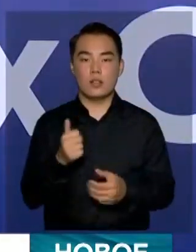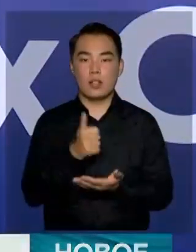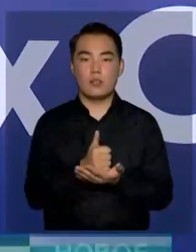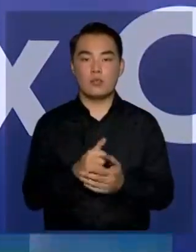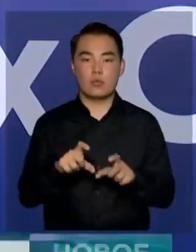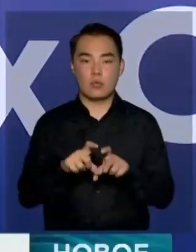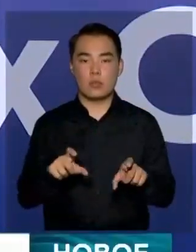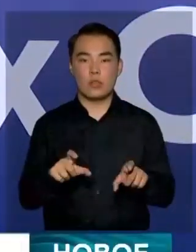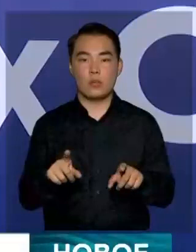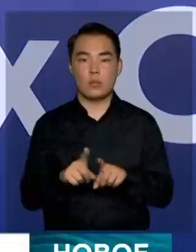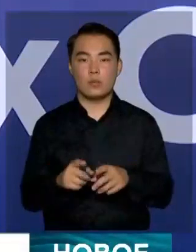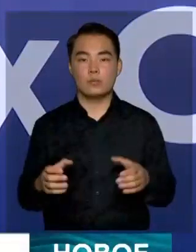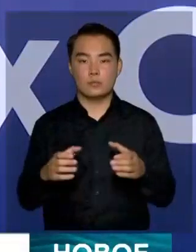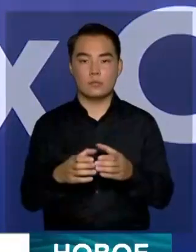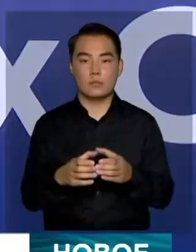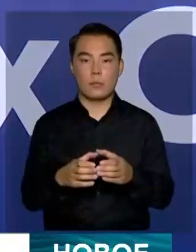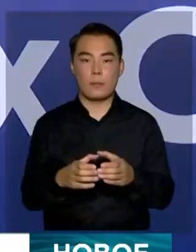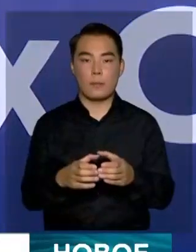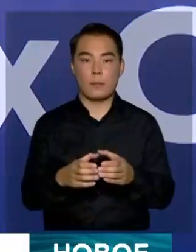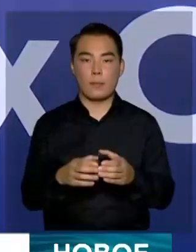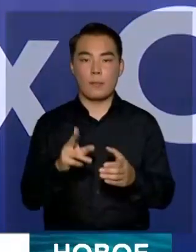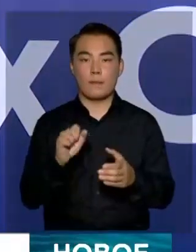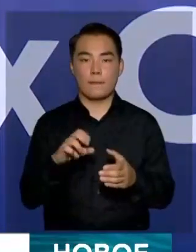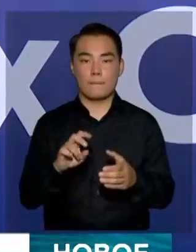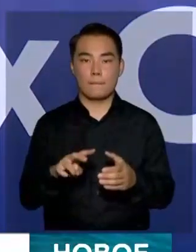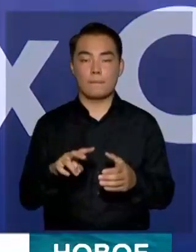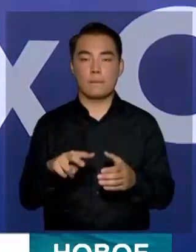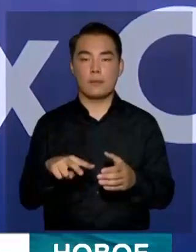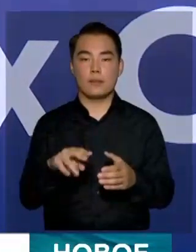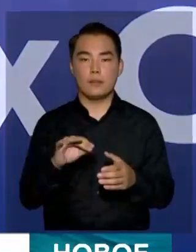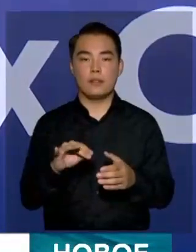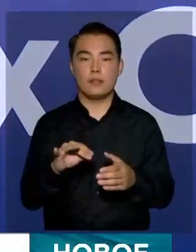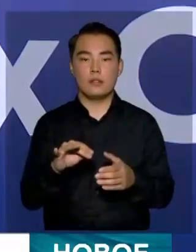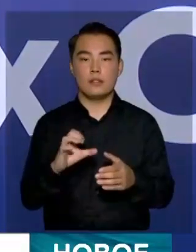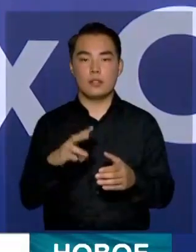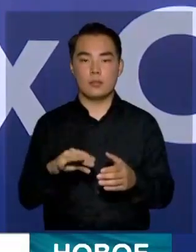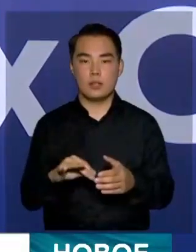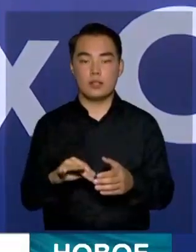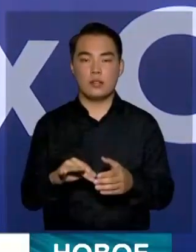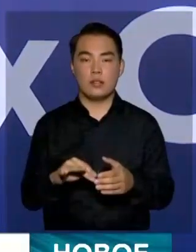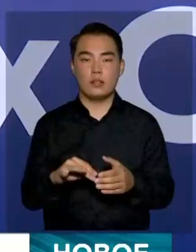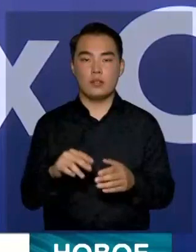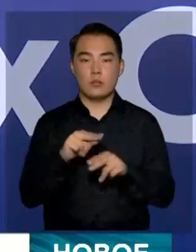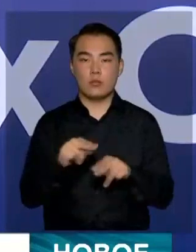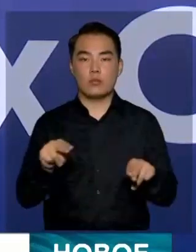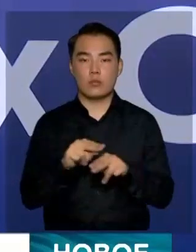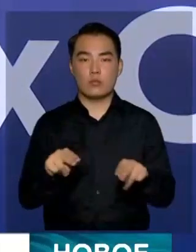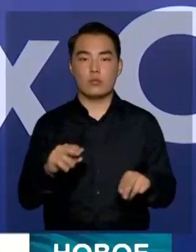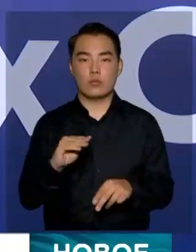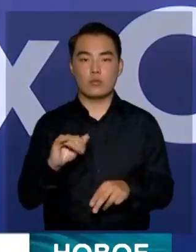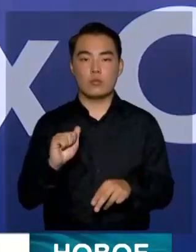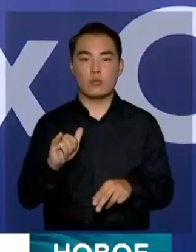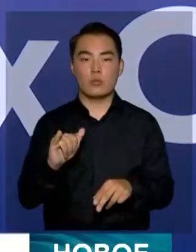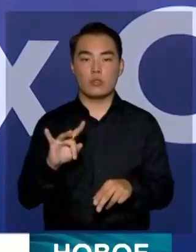сейчас на базе каналов или других СМИ, будут в первую очередь обучать журналистам